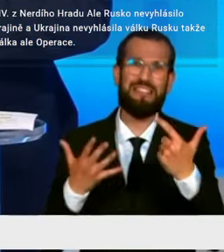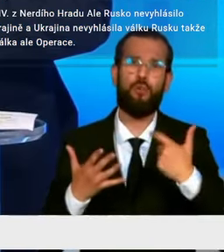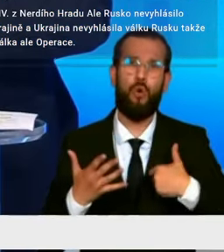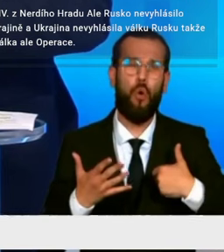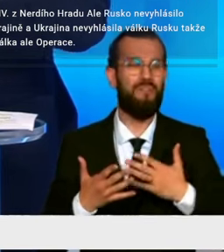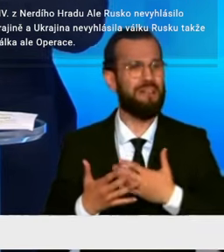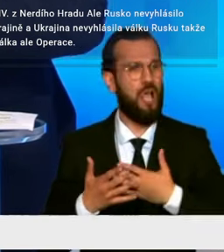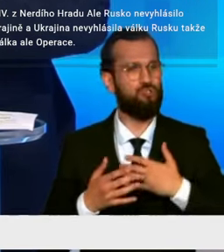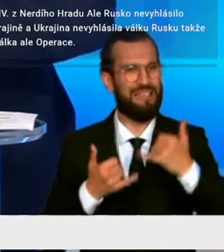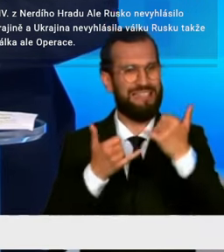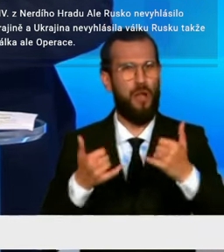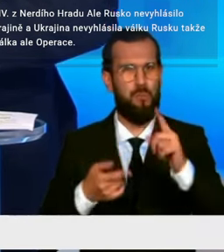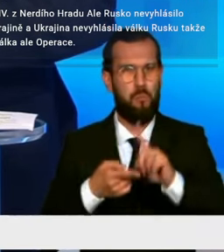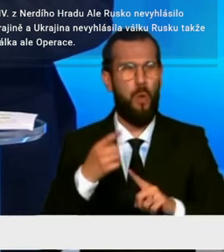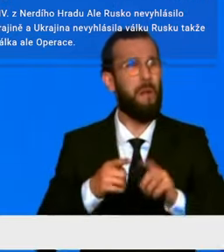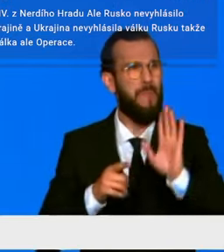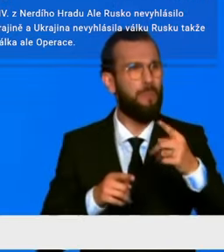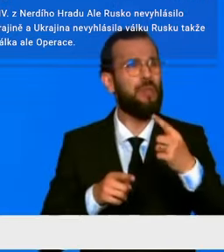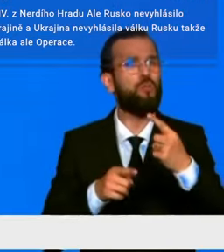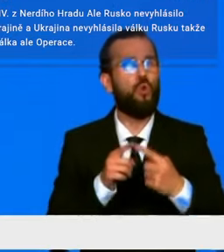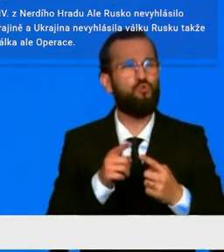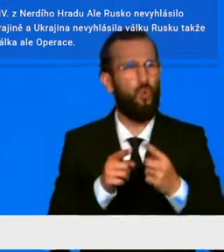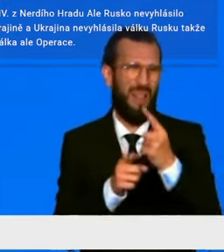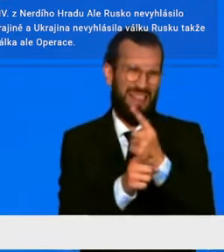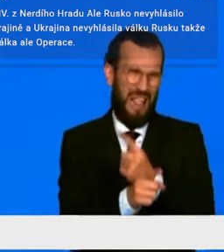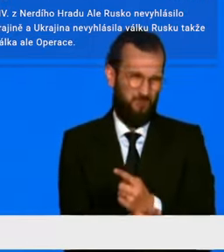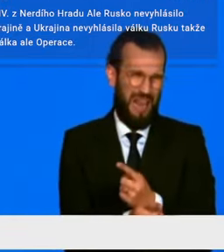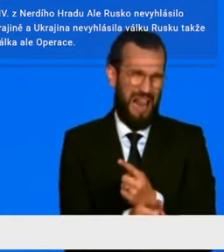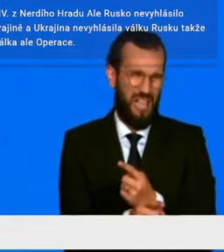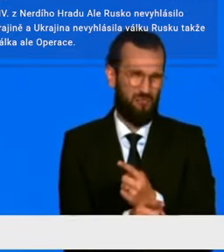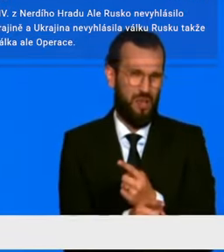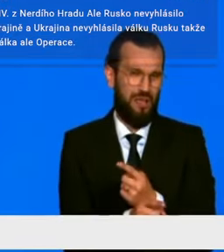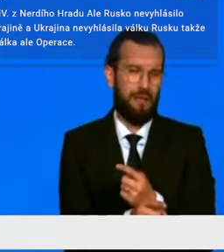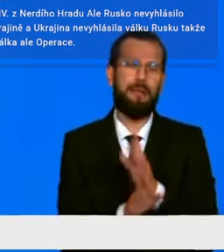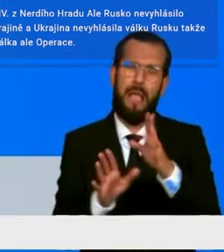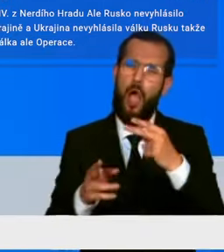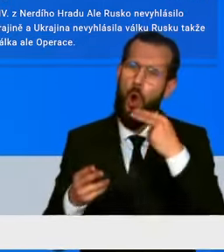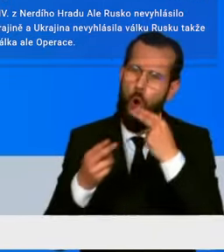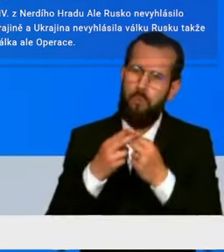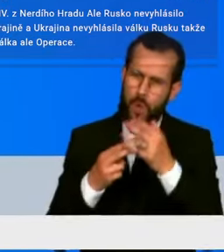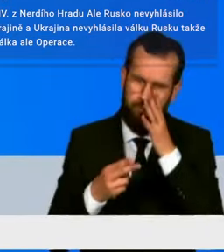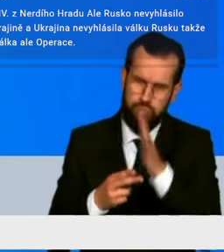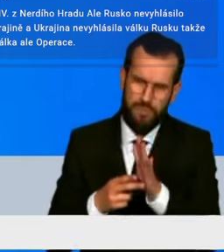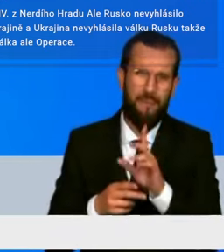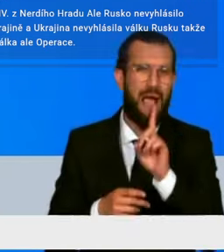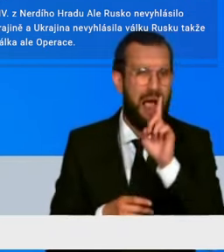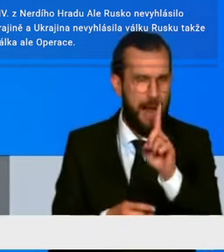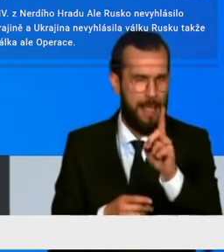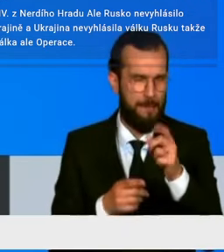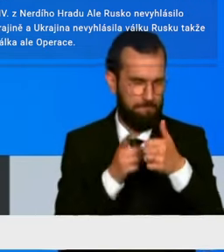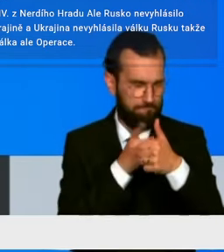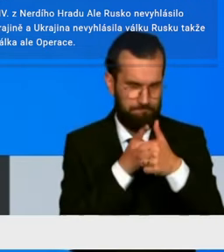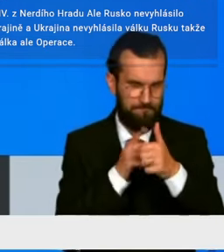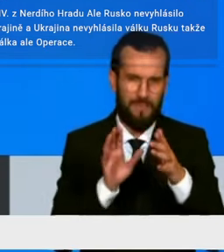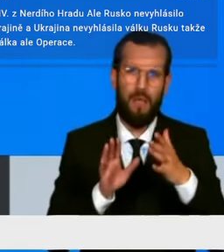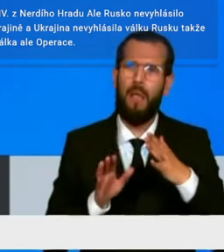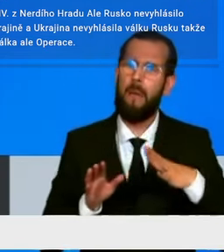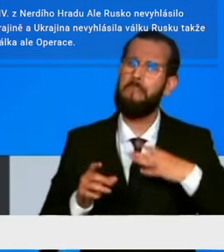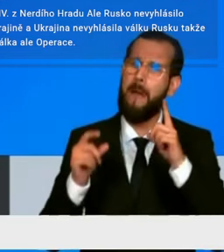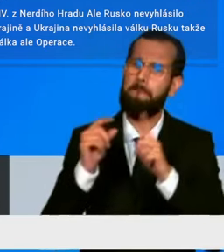zahraničná politika trošku zdržanlivejšie eh Dovoľte odpoviem Samozrejme na všetko Ale to prvé chcem len pánovi